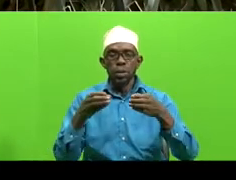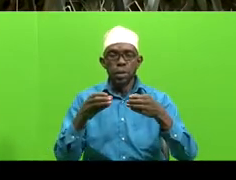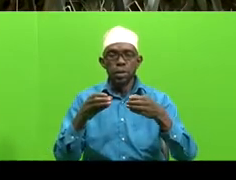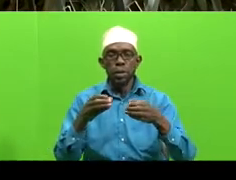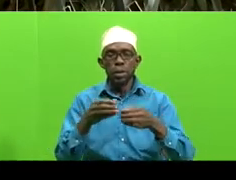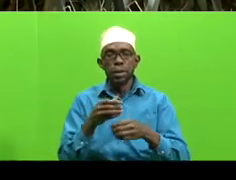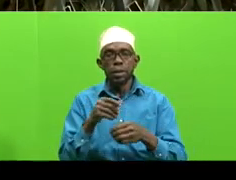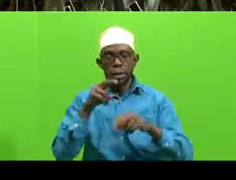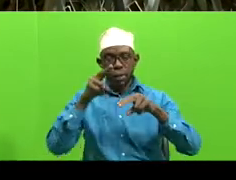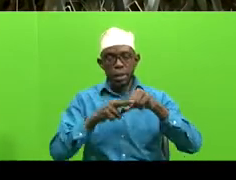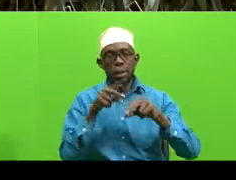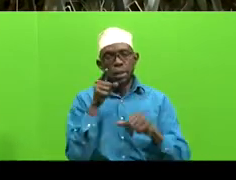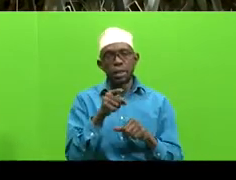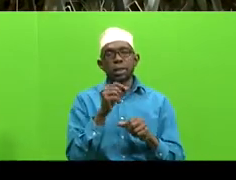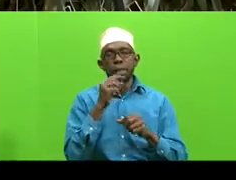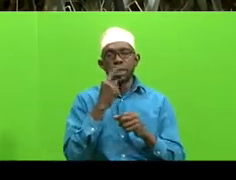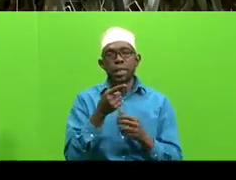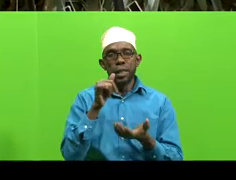ambapo unaketi tu, kazi yako ni kusema